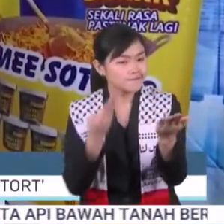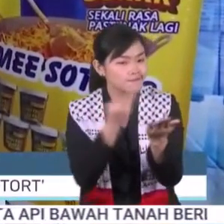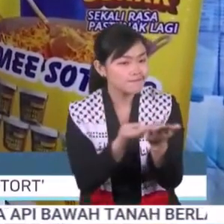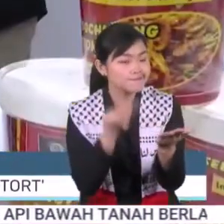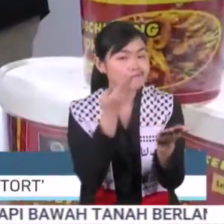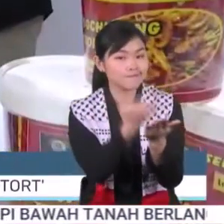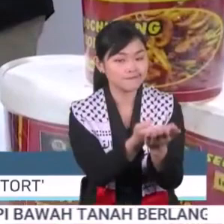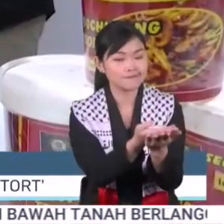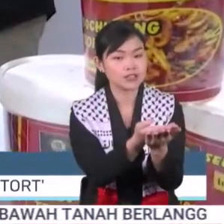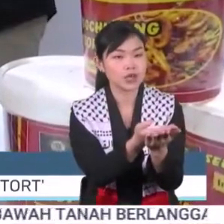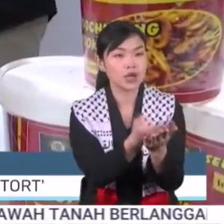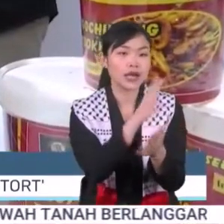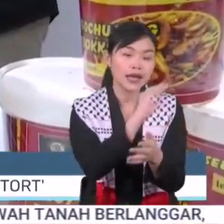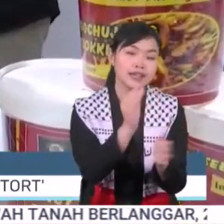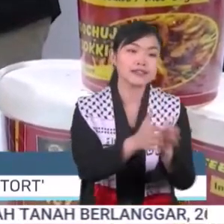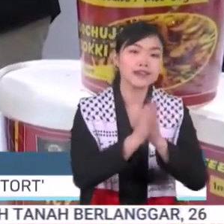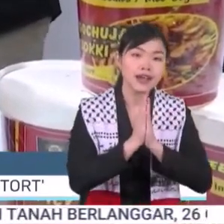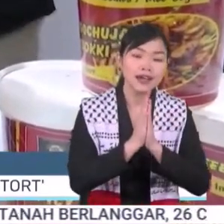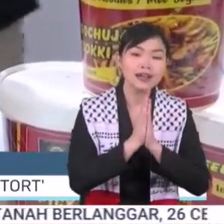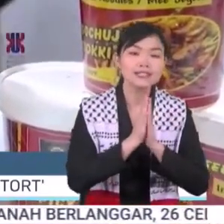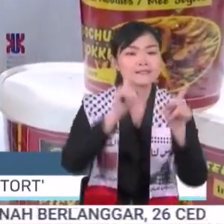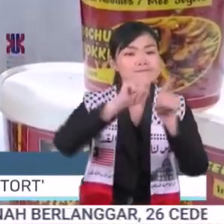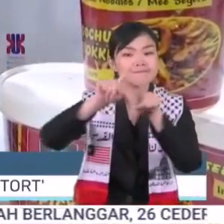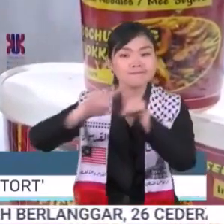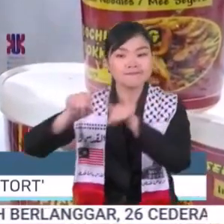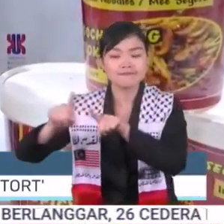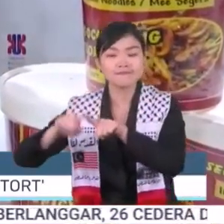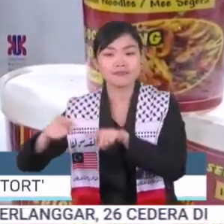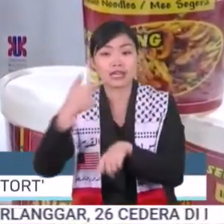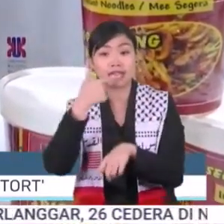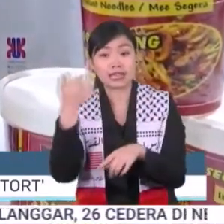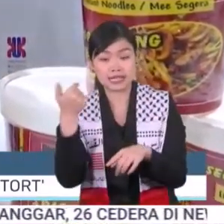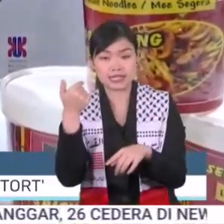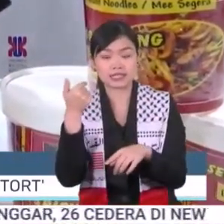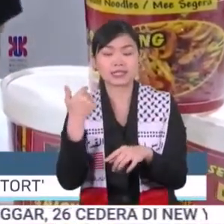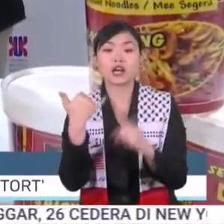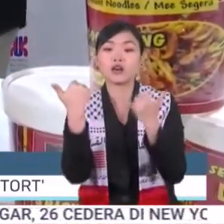atupun permintaan dari segi peris